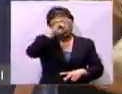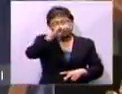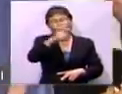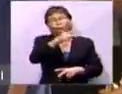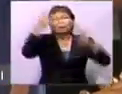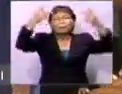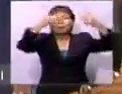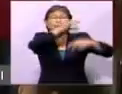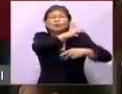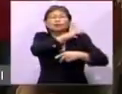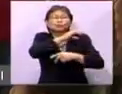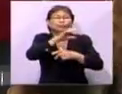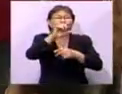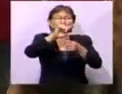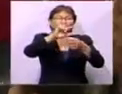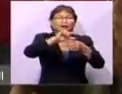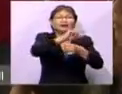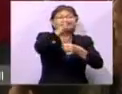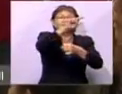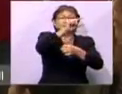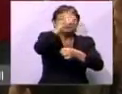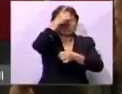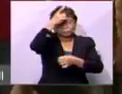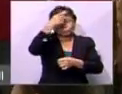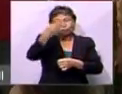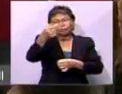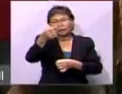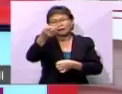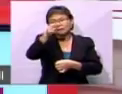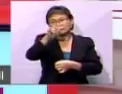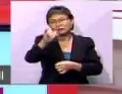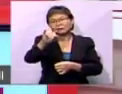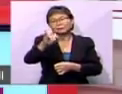Berhad Dato' Hasni Harun.